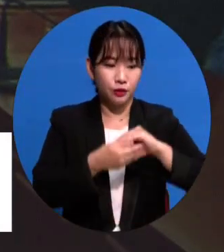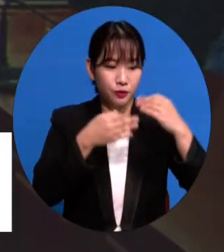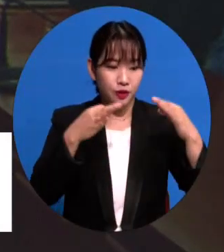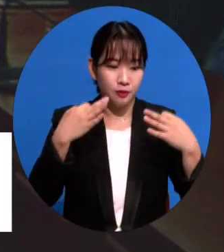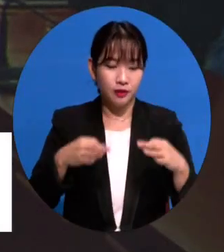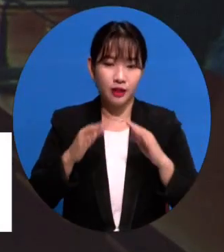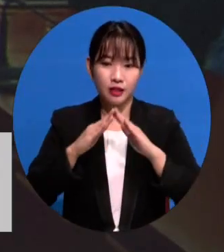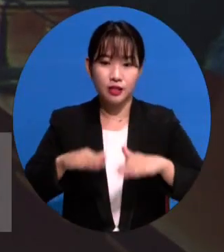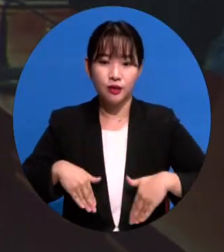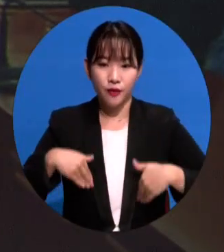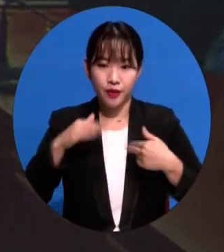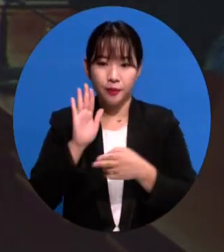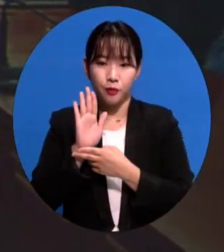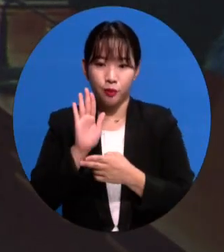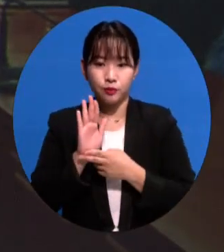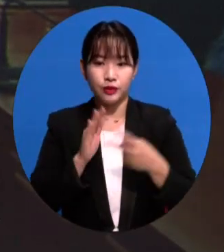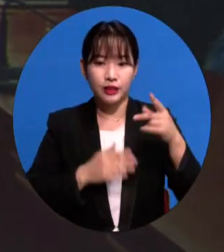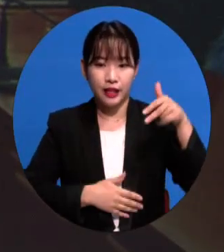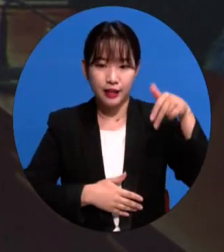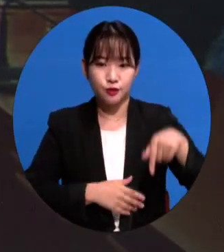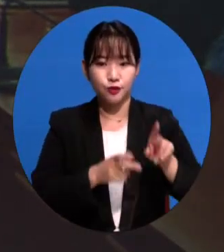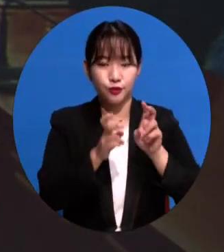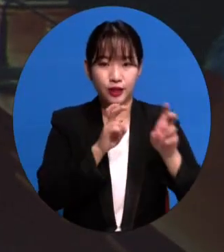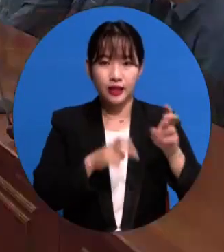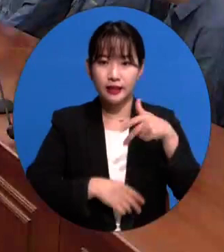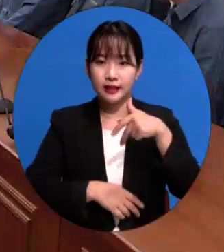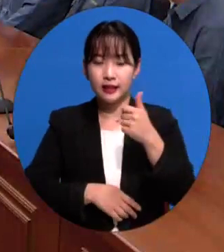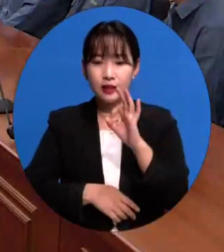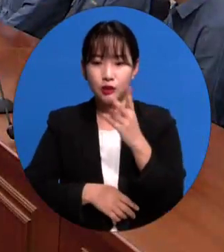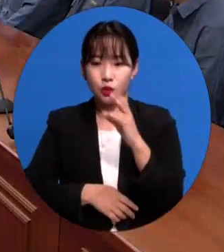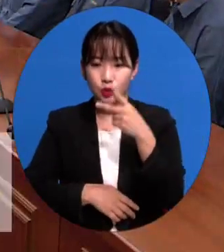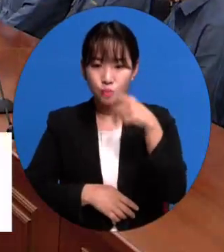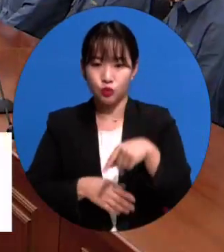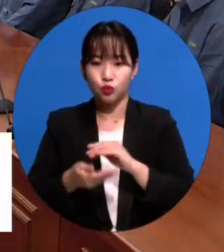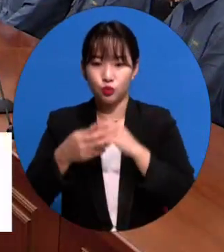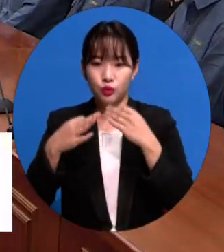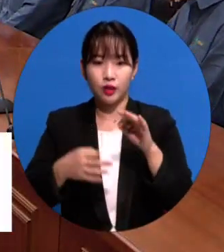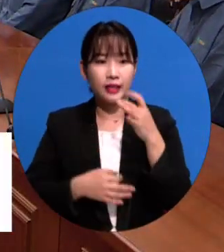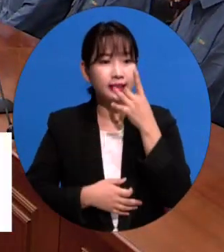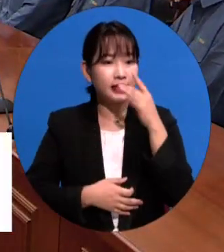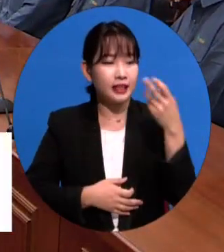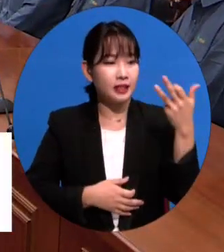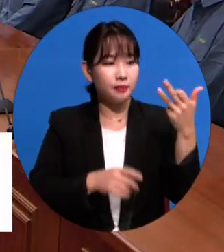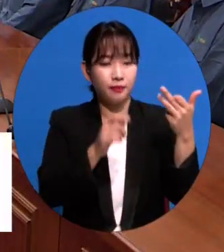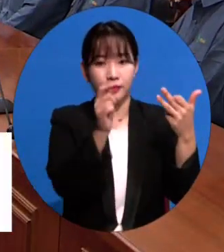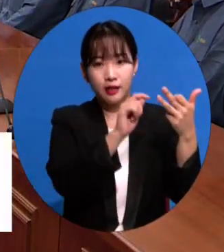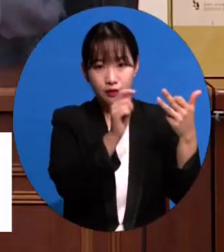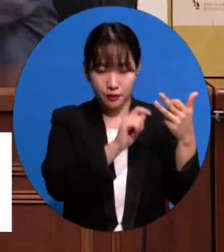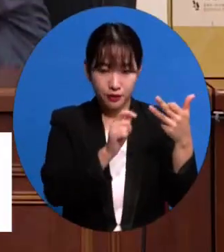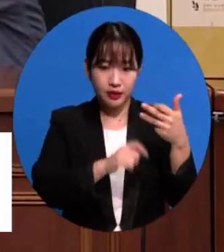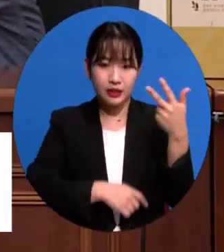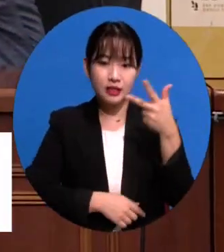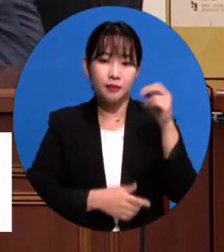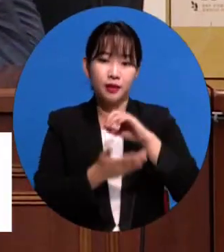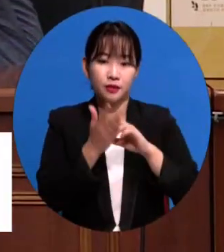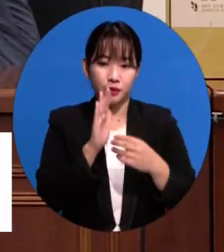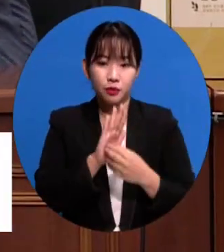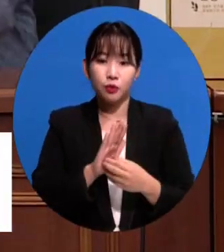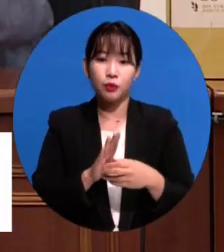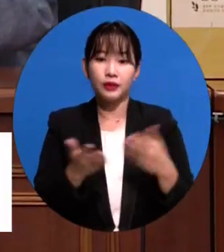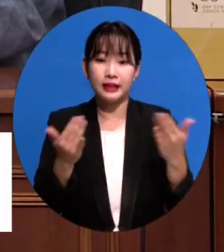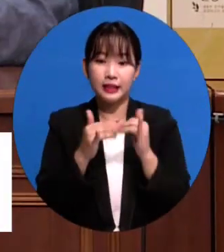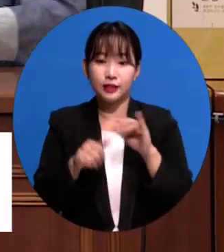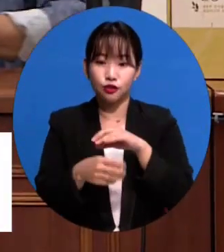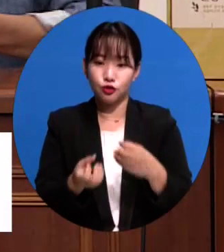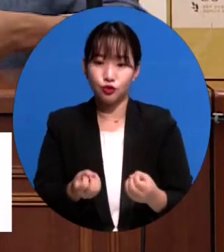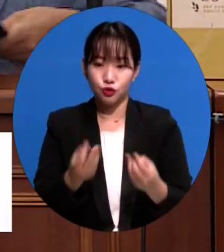농협은행 전남영업본부와 대주 KC그룹이 장흥 용두농협 햅쌀 18톤 7천만 원 상당을 임직원 추석